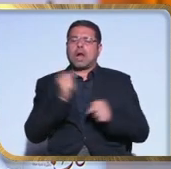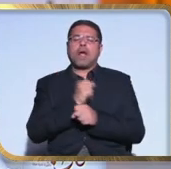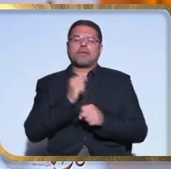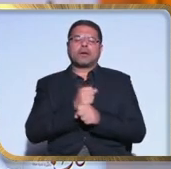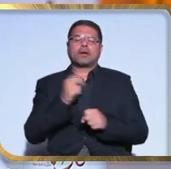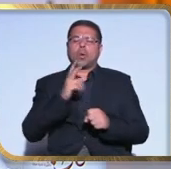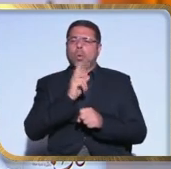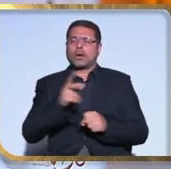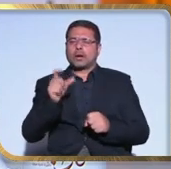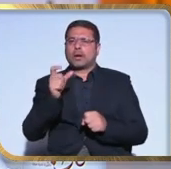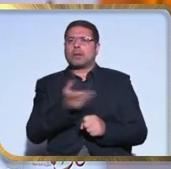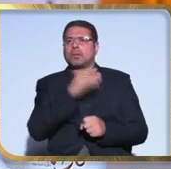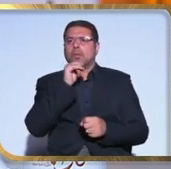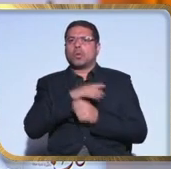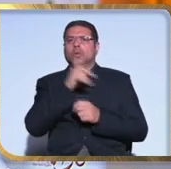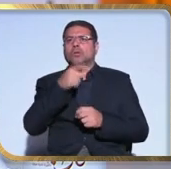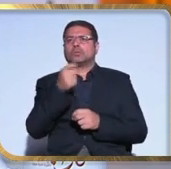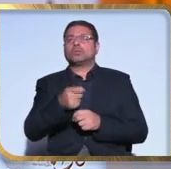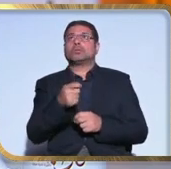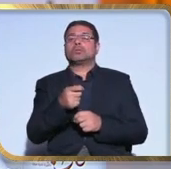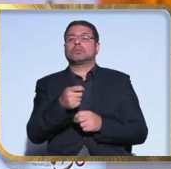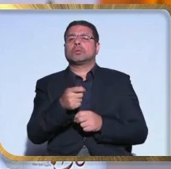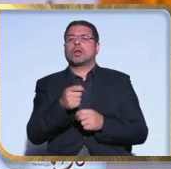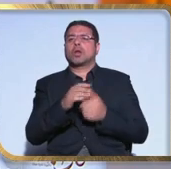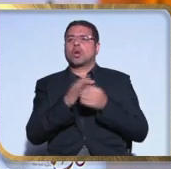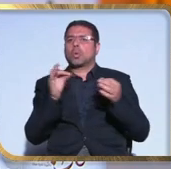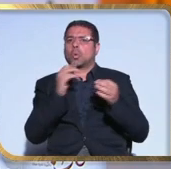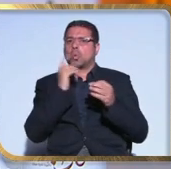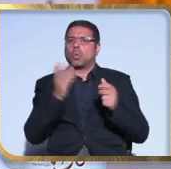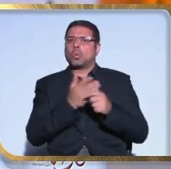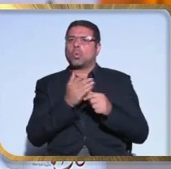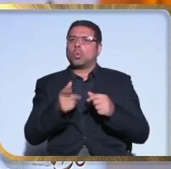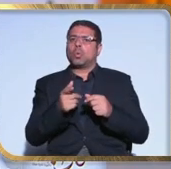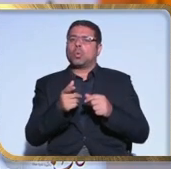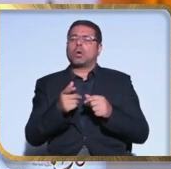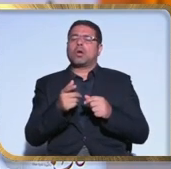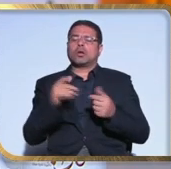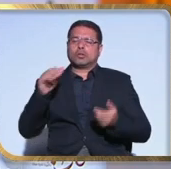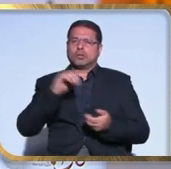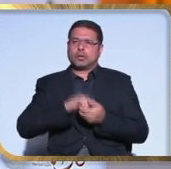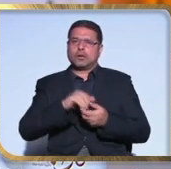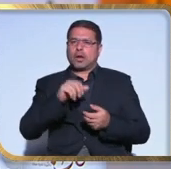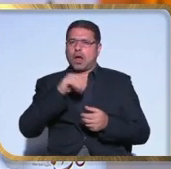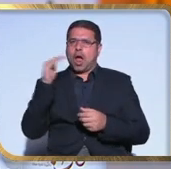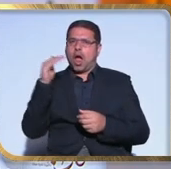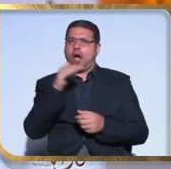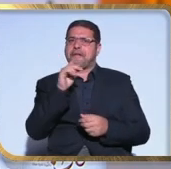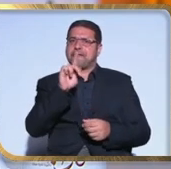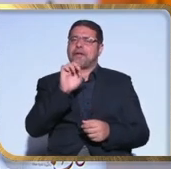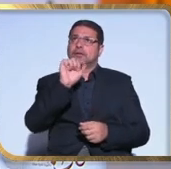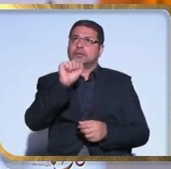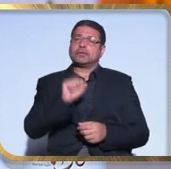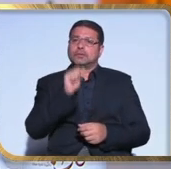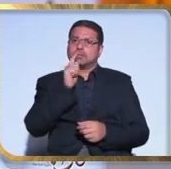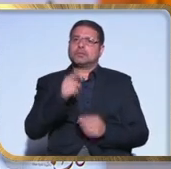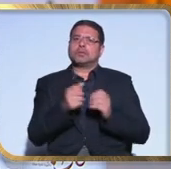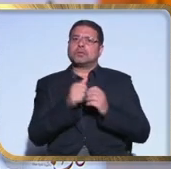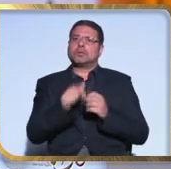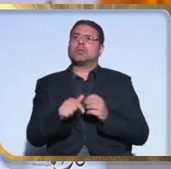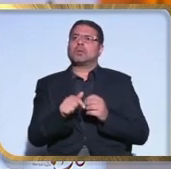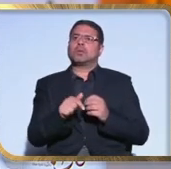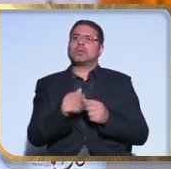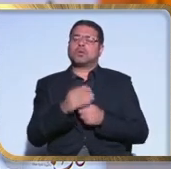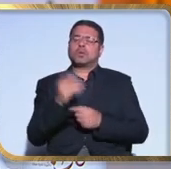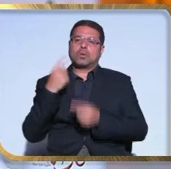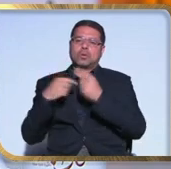واعمال النبي عليه الصلاه والسلام اللي اشتركت فيها ستنا حفصه رضي الله تعالى عنها في